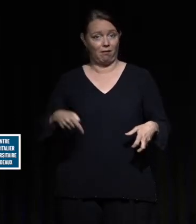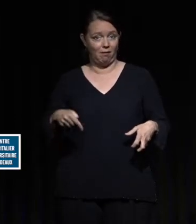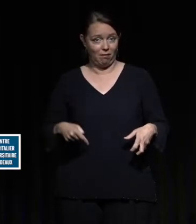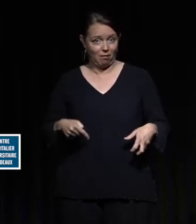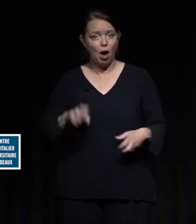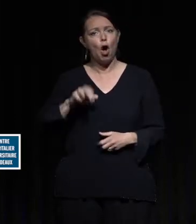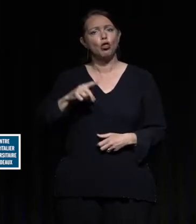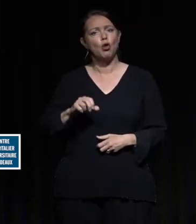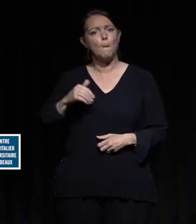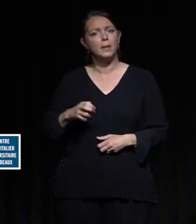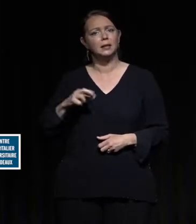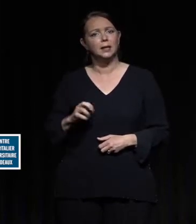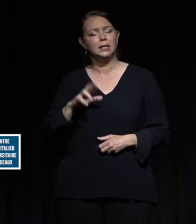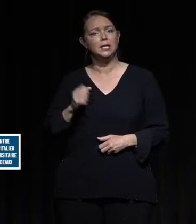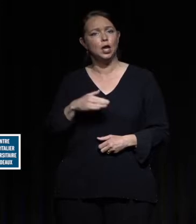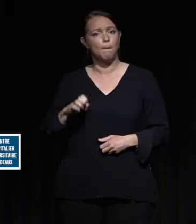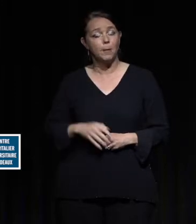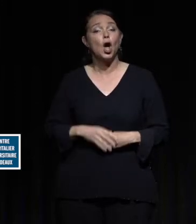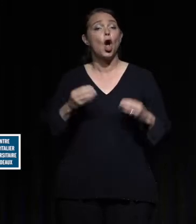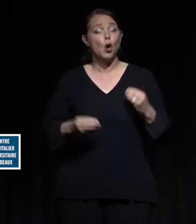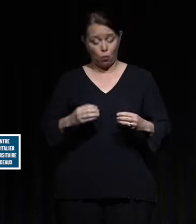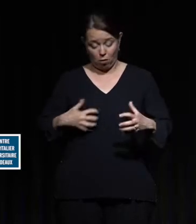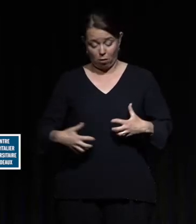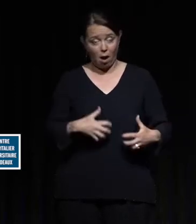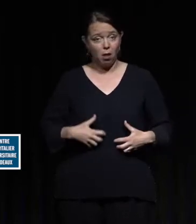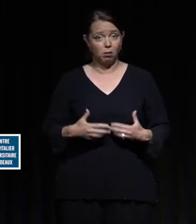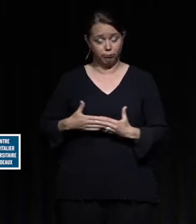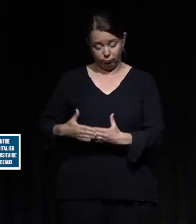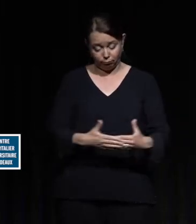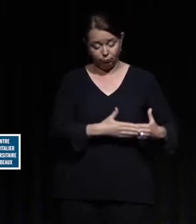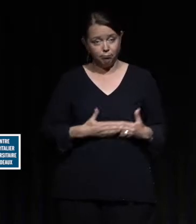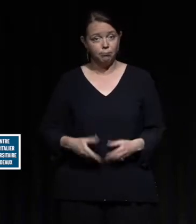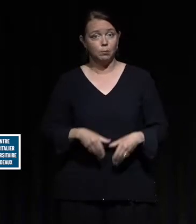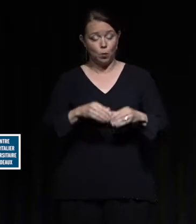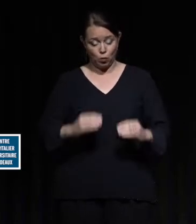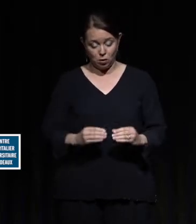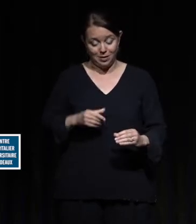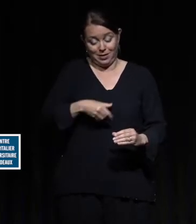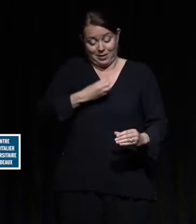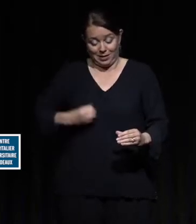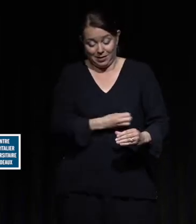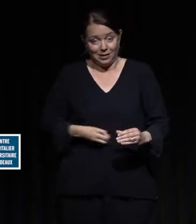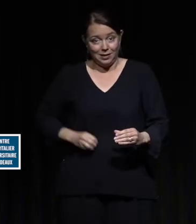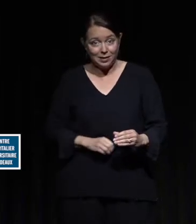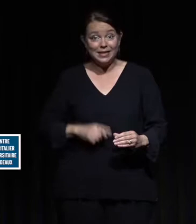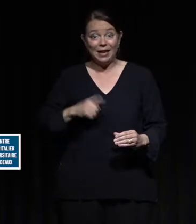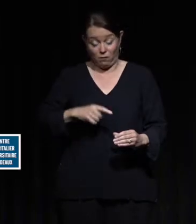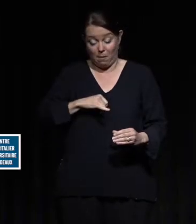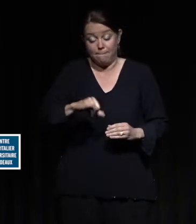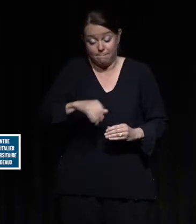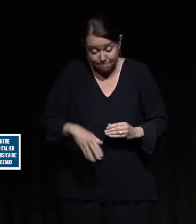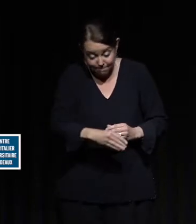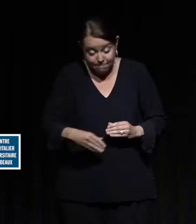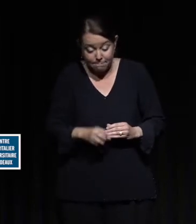d'endométrium, ou les organes de voisinage qui sont surtout le tube digestif, parfois l'appareil urinaire. Et là, on